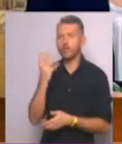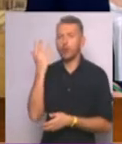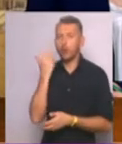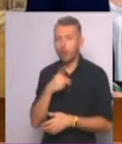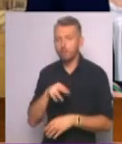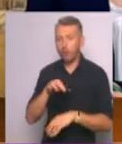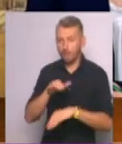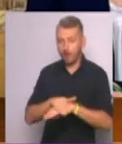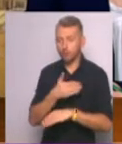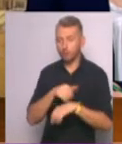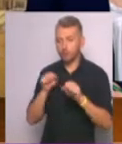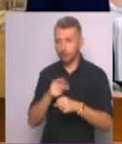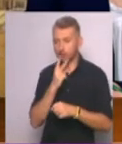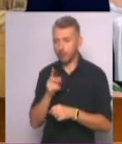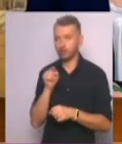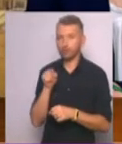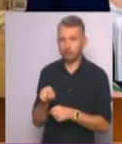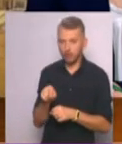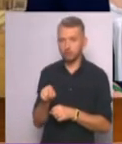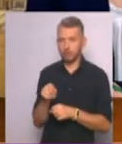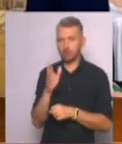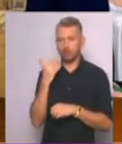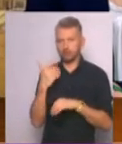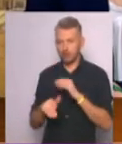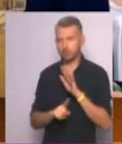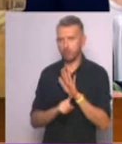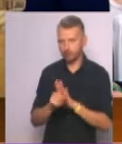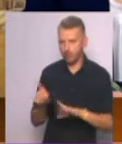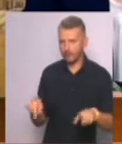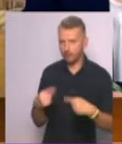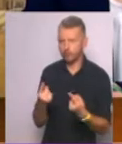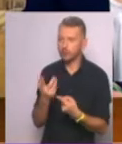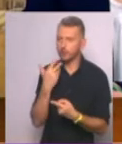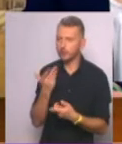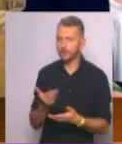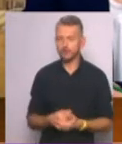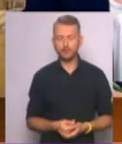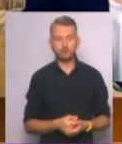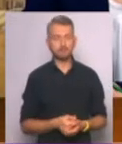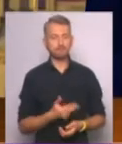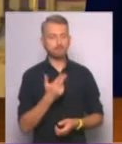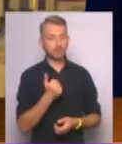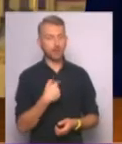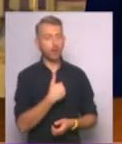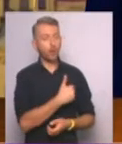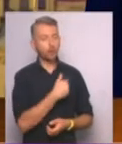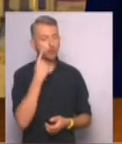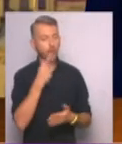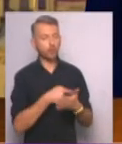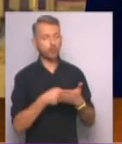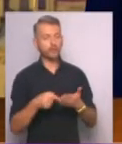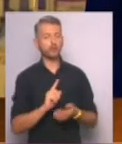факту ми зможемо бачити, що там він ось вже починає створюватися. Прошу. Так, ну я хотіла б наголосити,